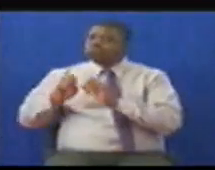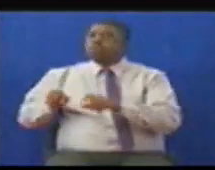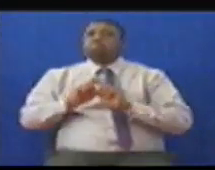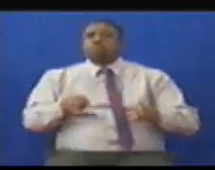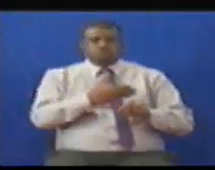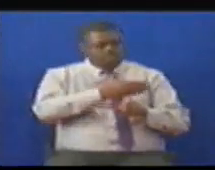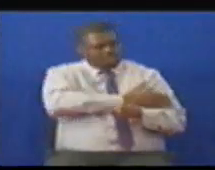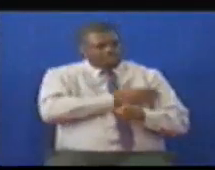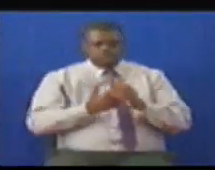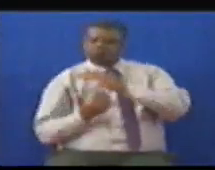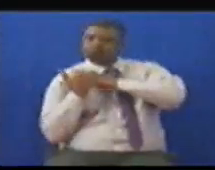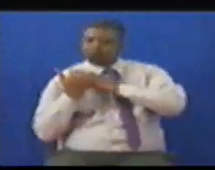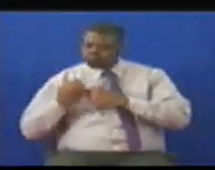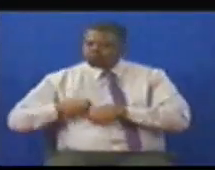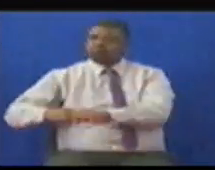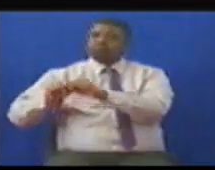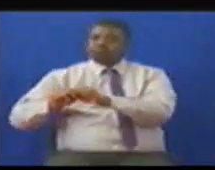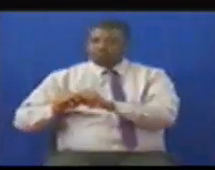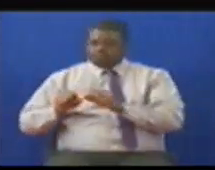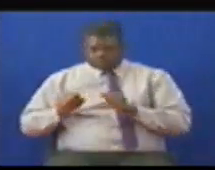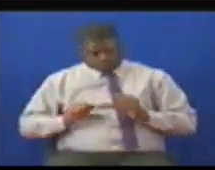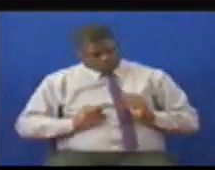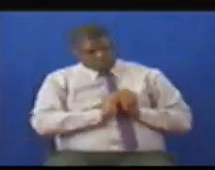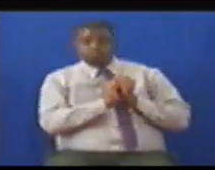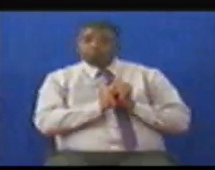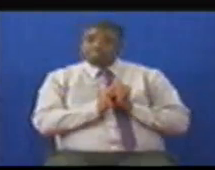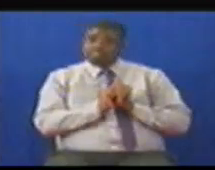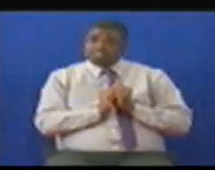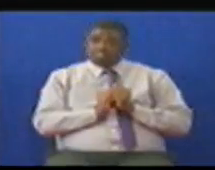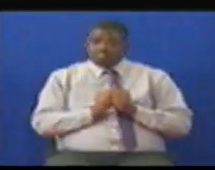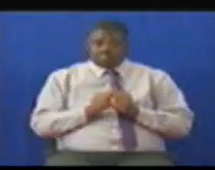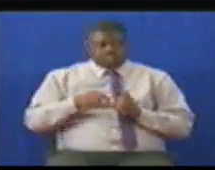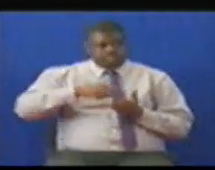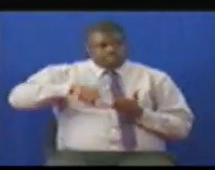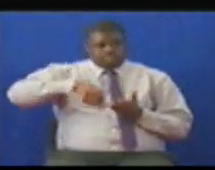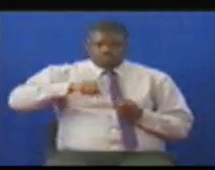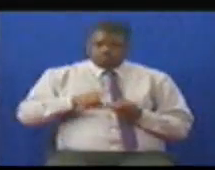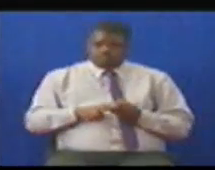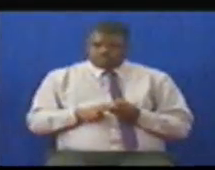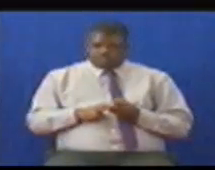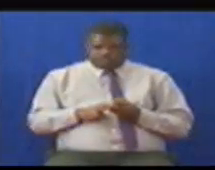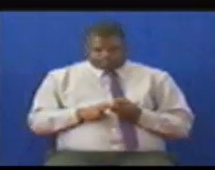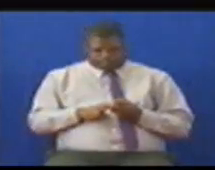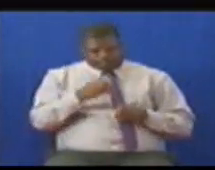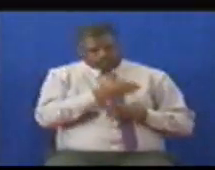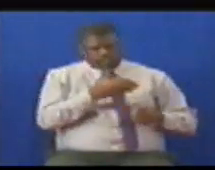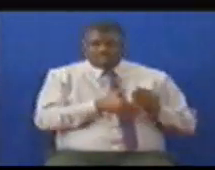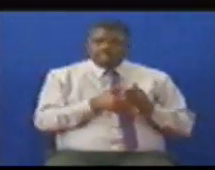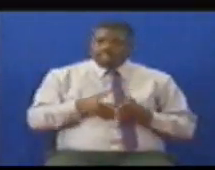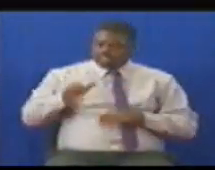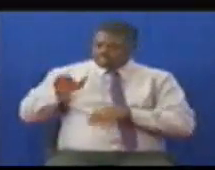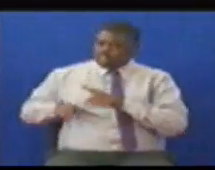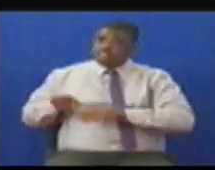hawajaanza kutekeleza majukumu yao. Kumi, serikali ikiwezesha chuo cha utumishi wa umma kujenga majengo yake katika eneo la Mungumaji Manispaa